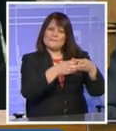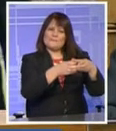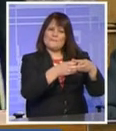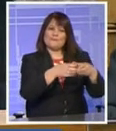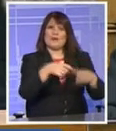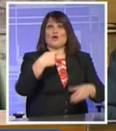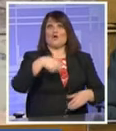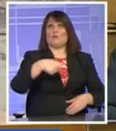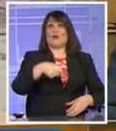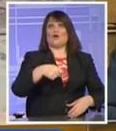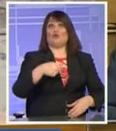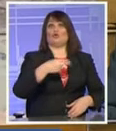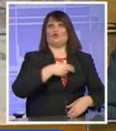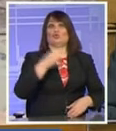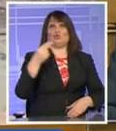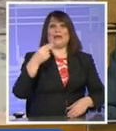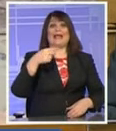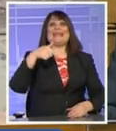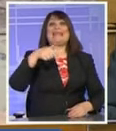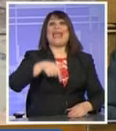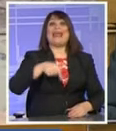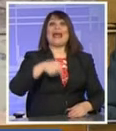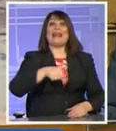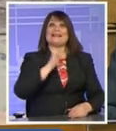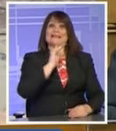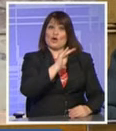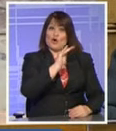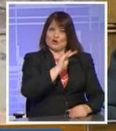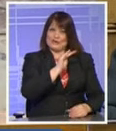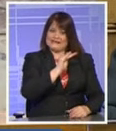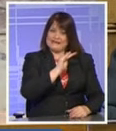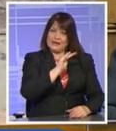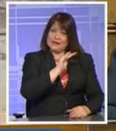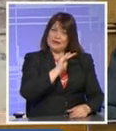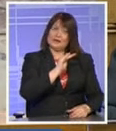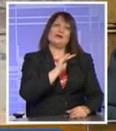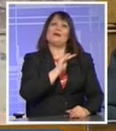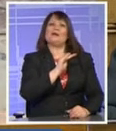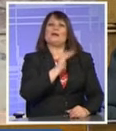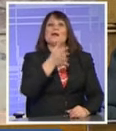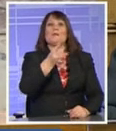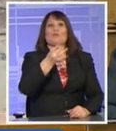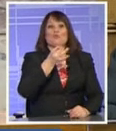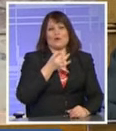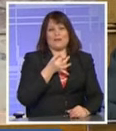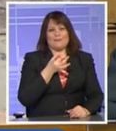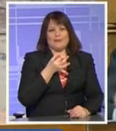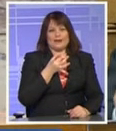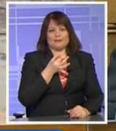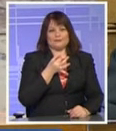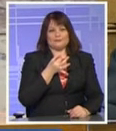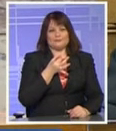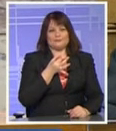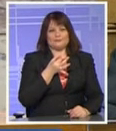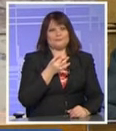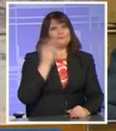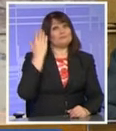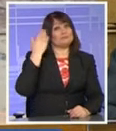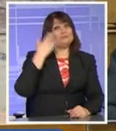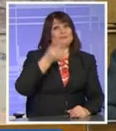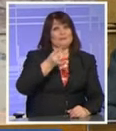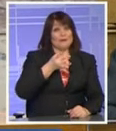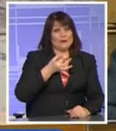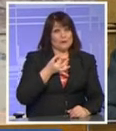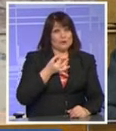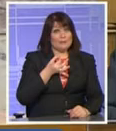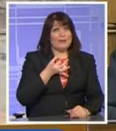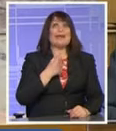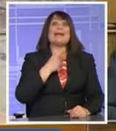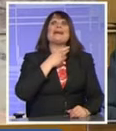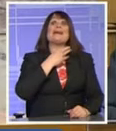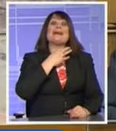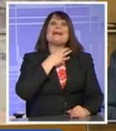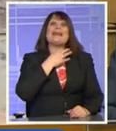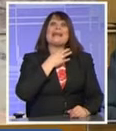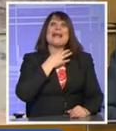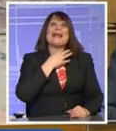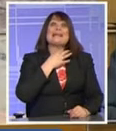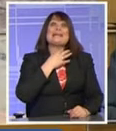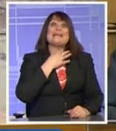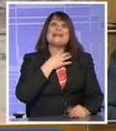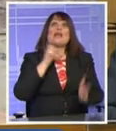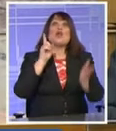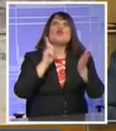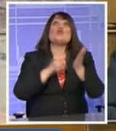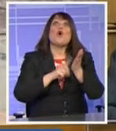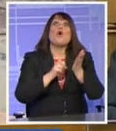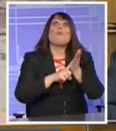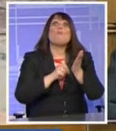νομικού, του κ. Γεραρή, ο οποίος μεταξύ άλλων μου είχε υπογραμμίσει τότε ότι χρειαζόταν ρητή